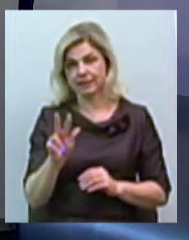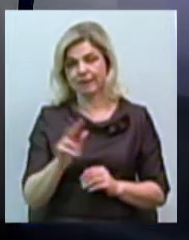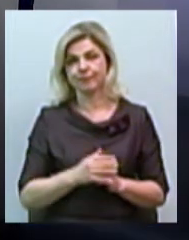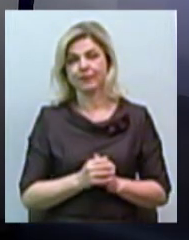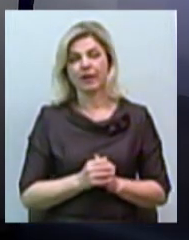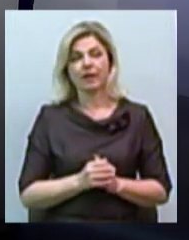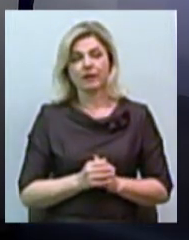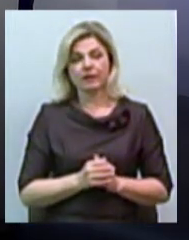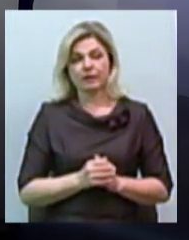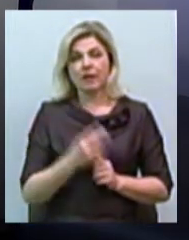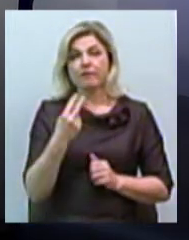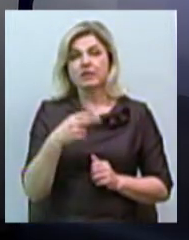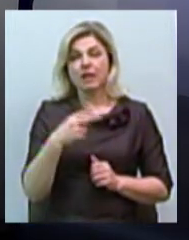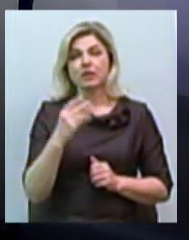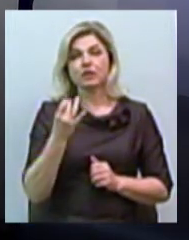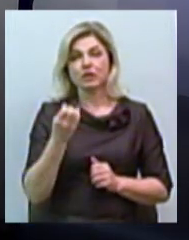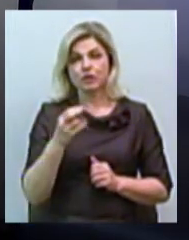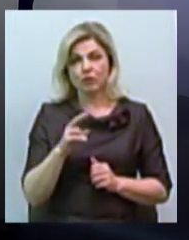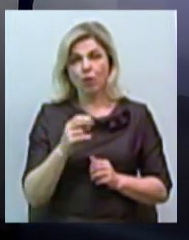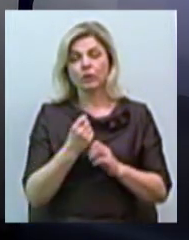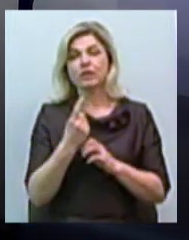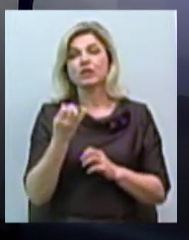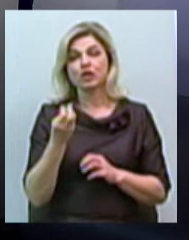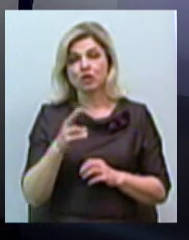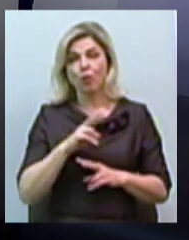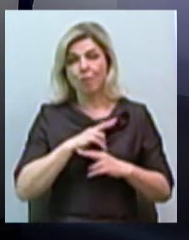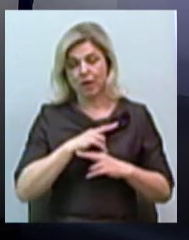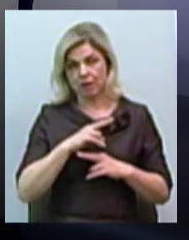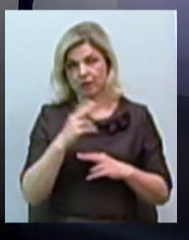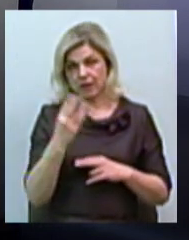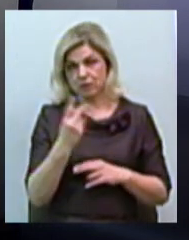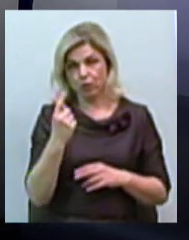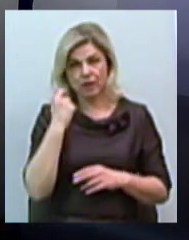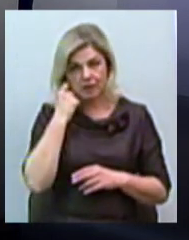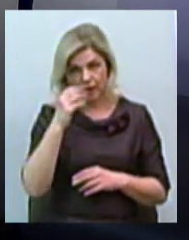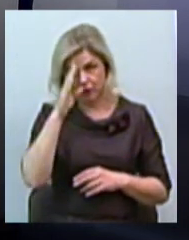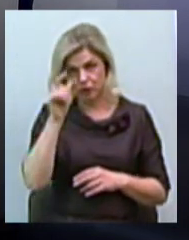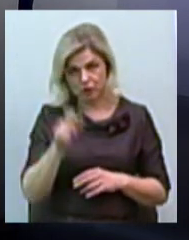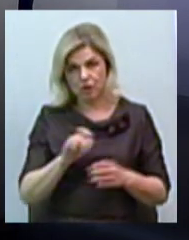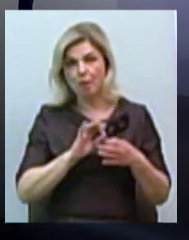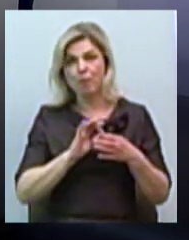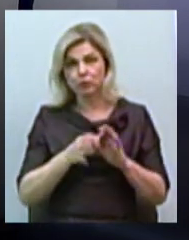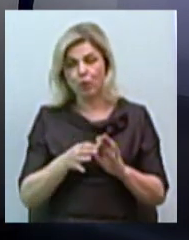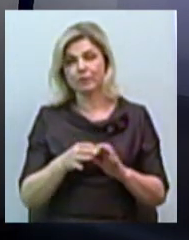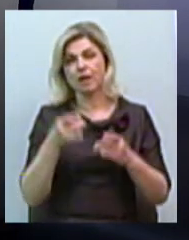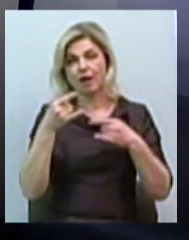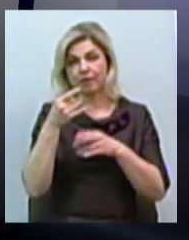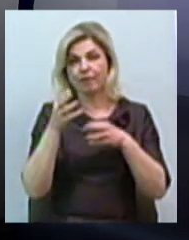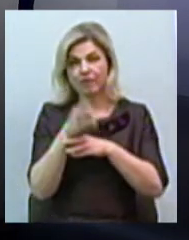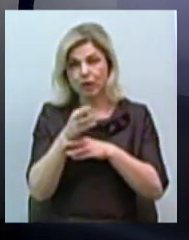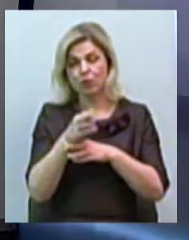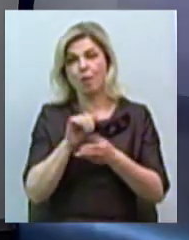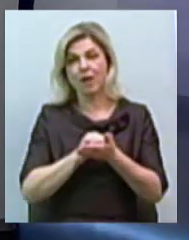в Миколаєві від сказу помер 31-річний чоловік. Докладніше у відеоматеріалі наших колег зі